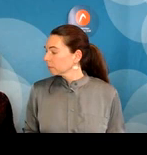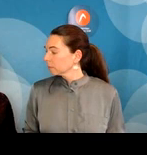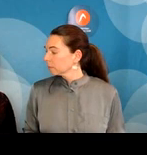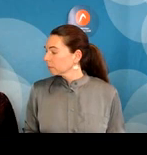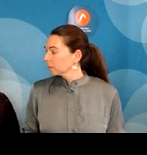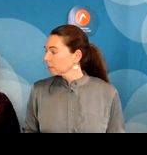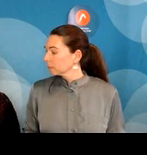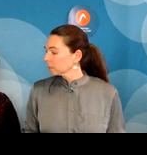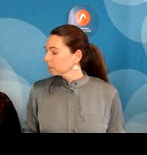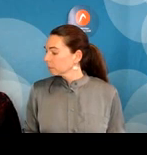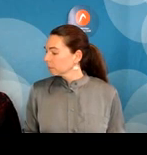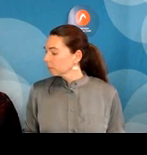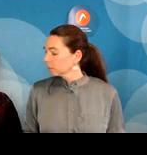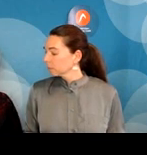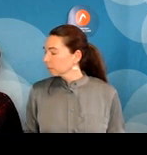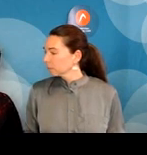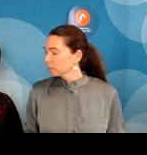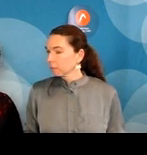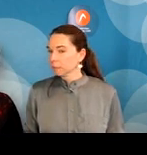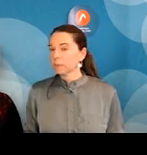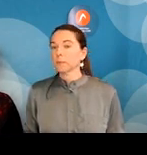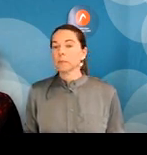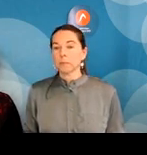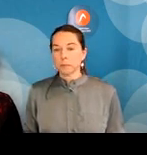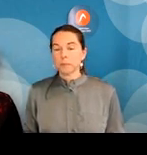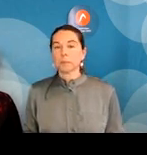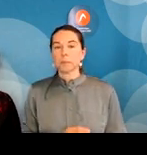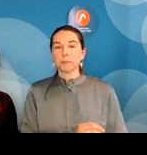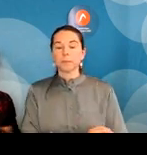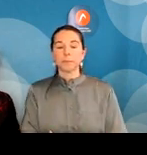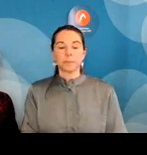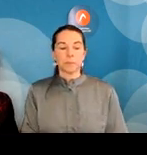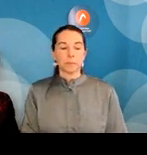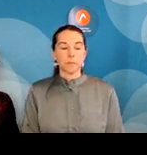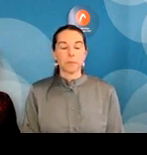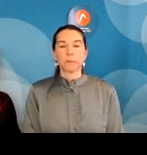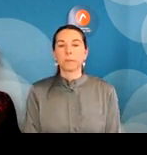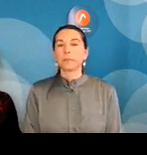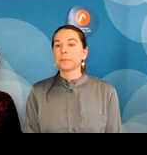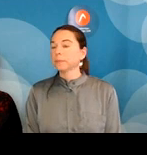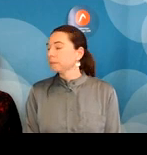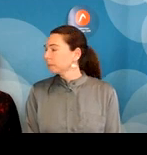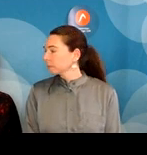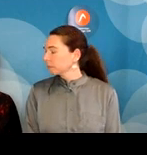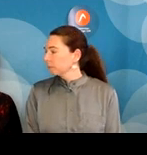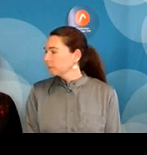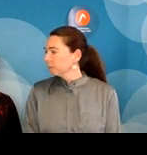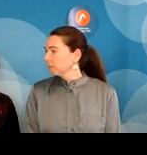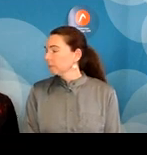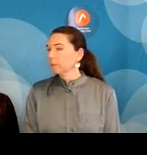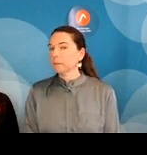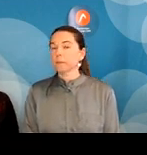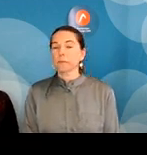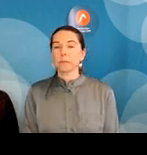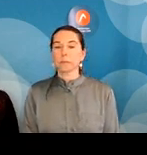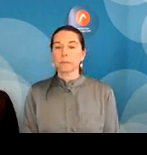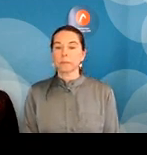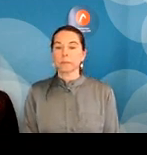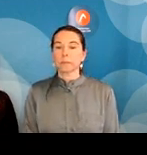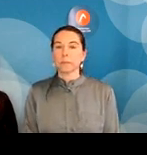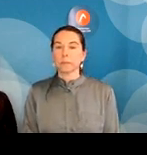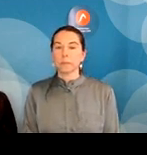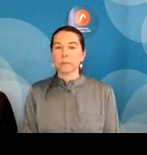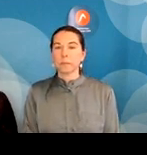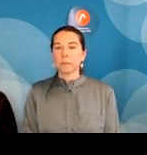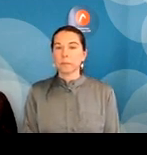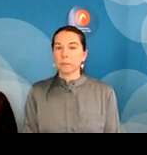är en av dem. Vi opinionsbildar genom att dels blogga på vår hemsida men också för